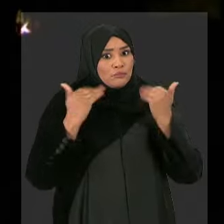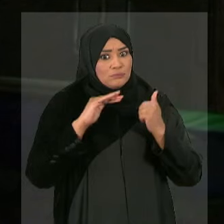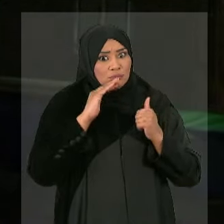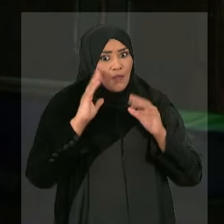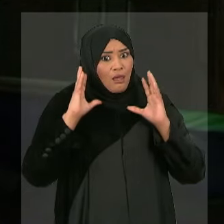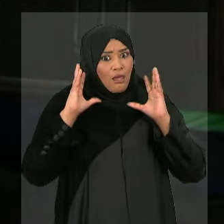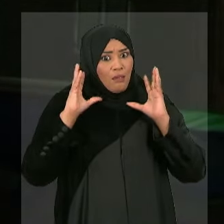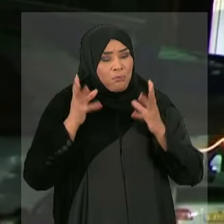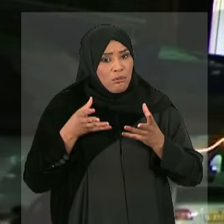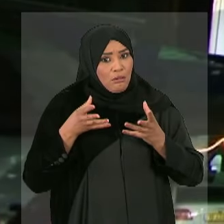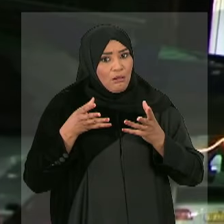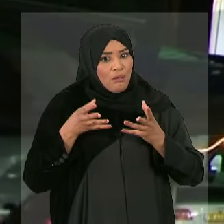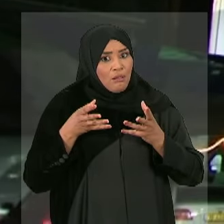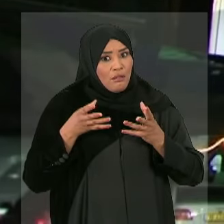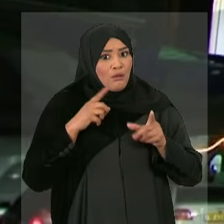عرب.